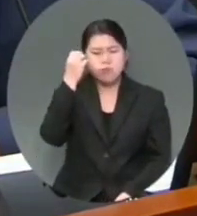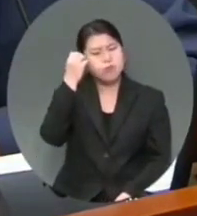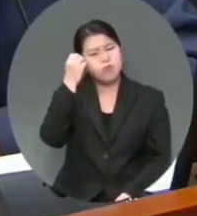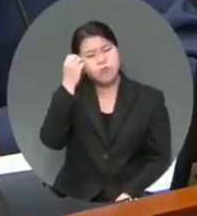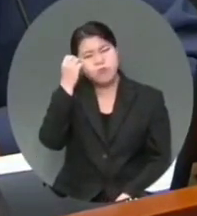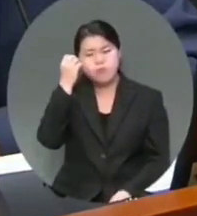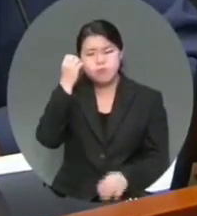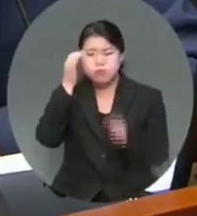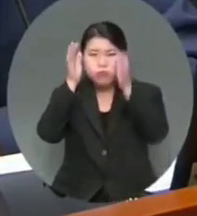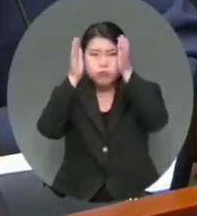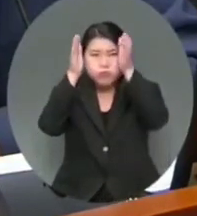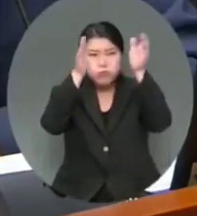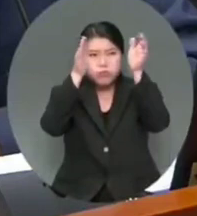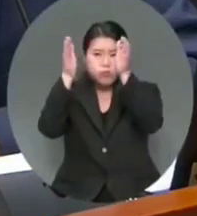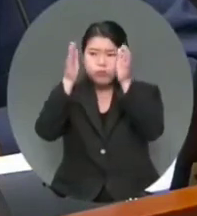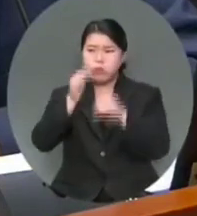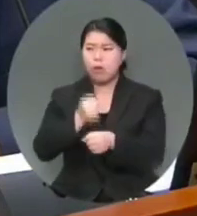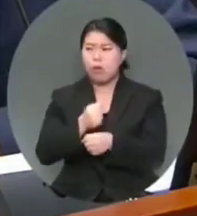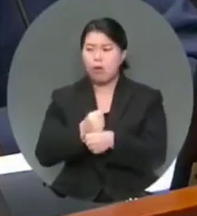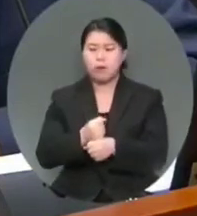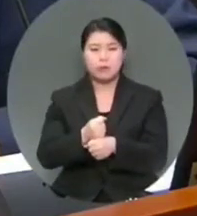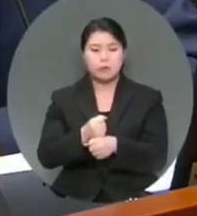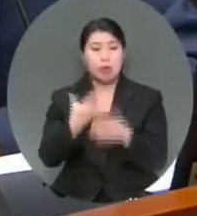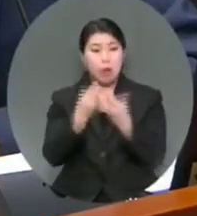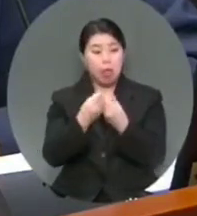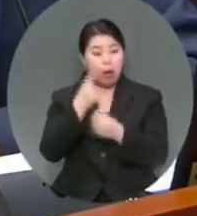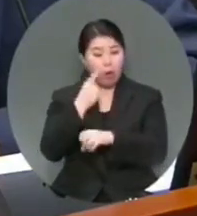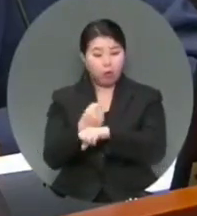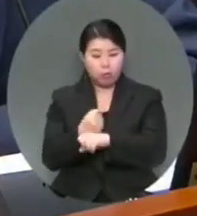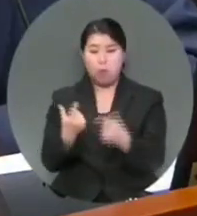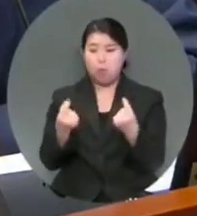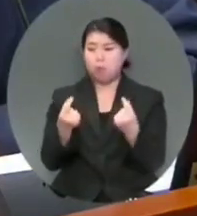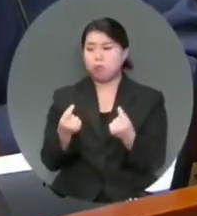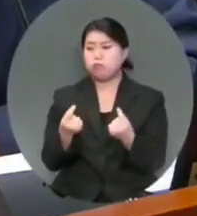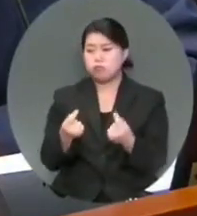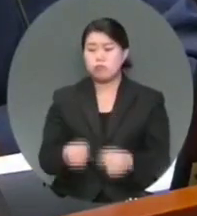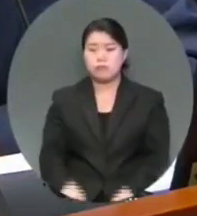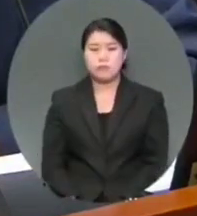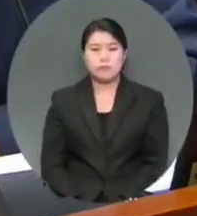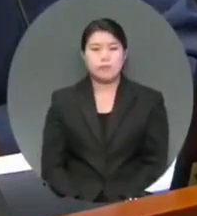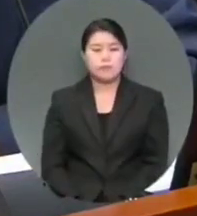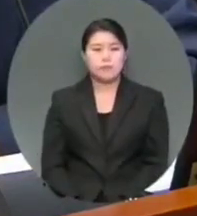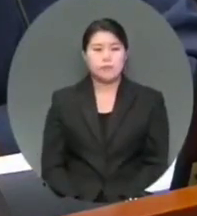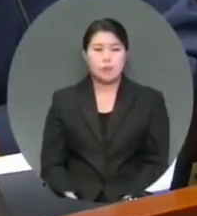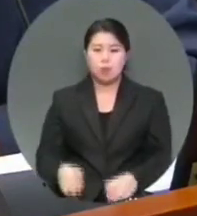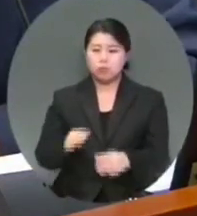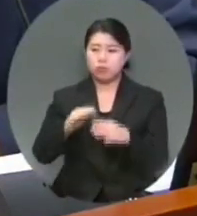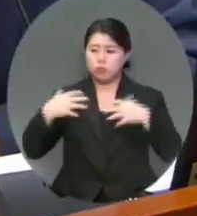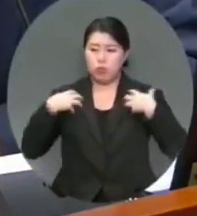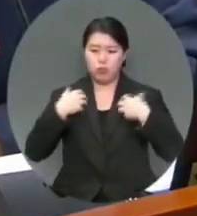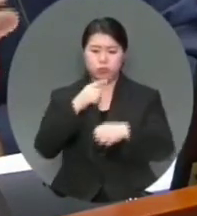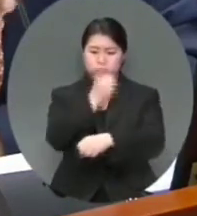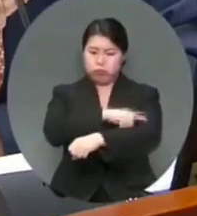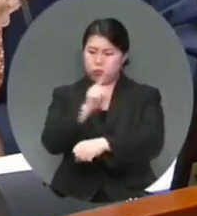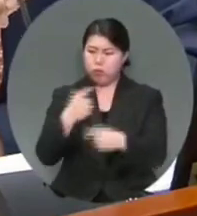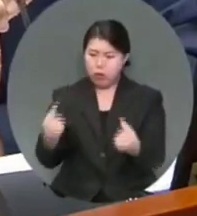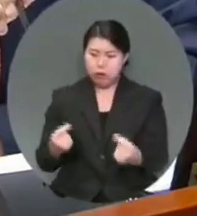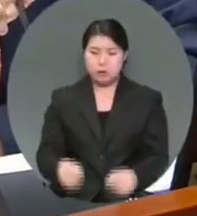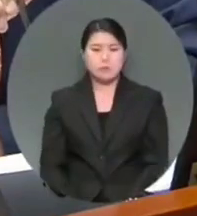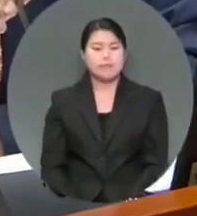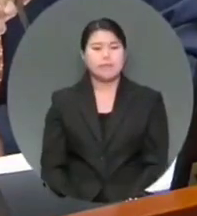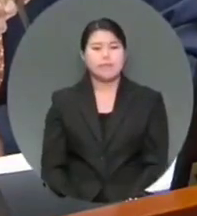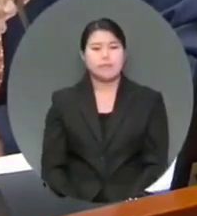됐다라는 얘기예요. 예를 들면 R&D 예산이 그렇다는 거 아닙니까? 그럼 이거는 정부의 무능이죠. 그걸